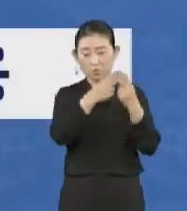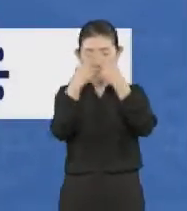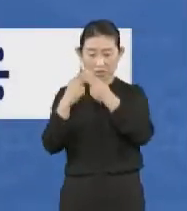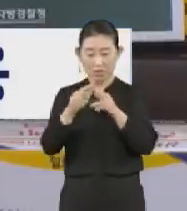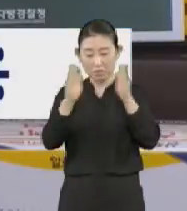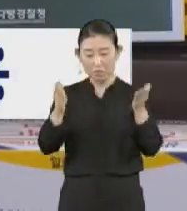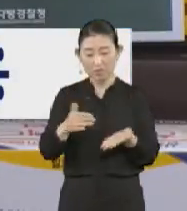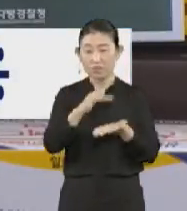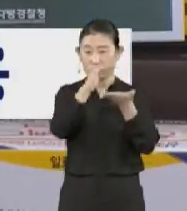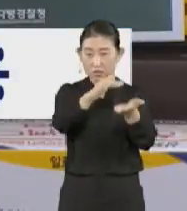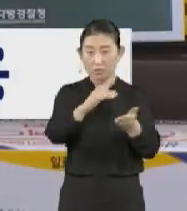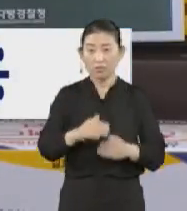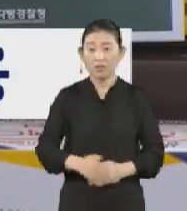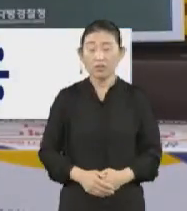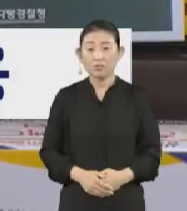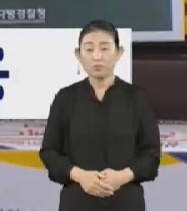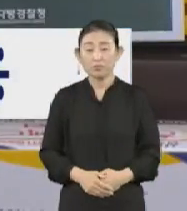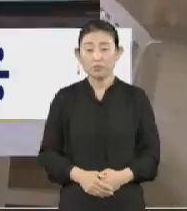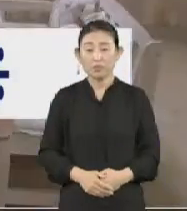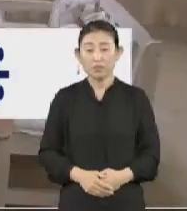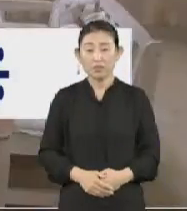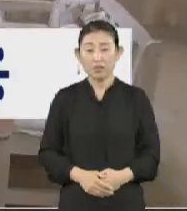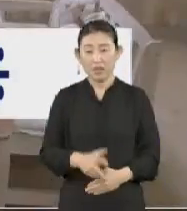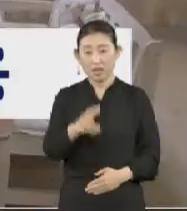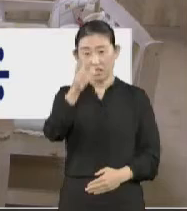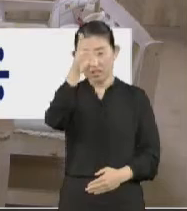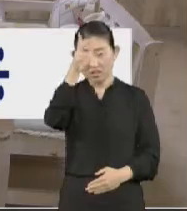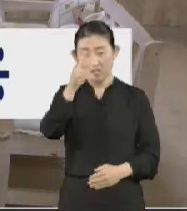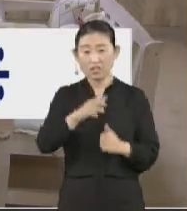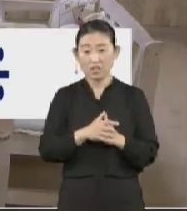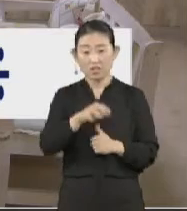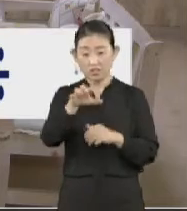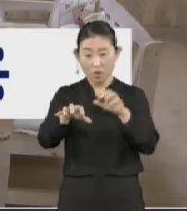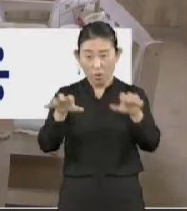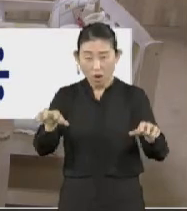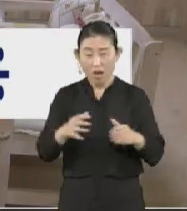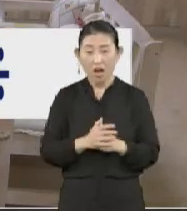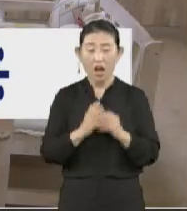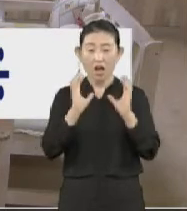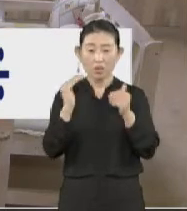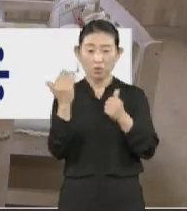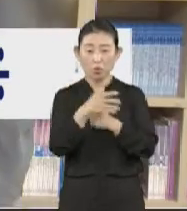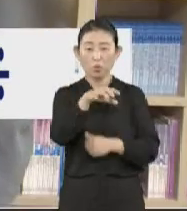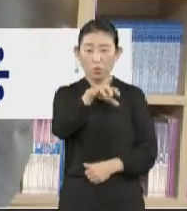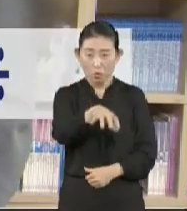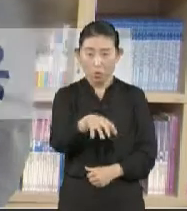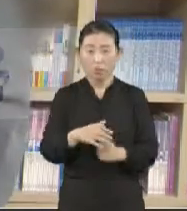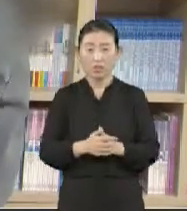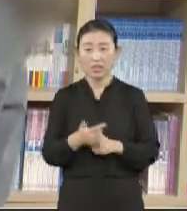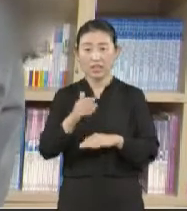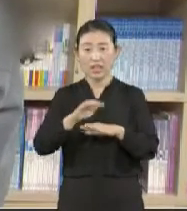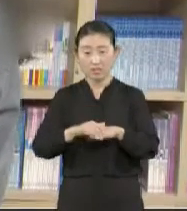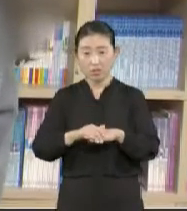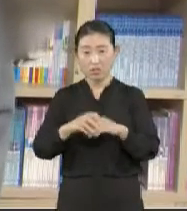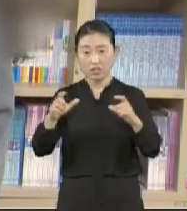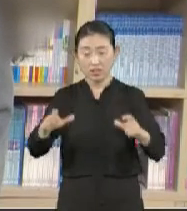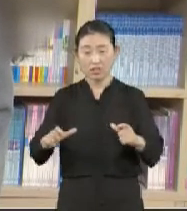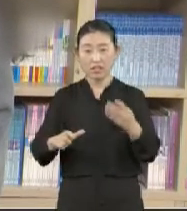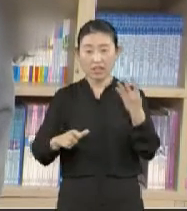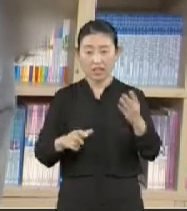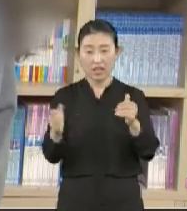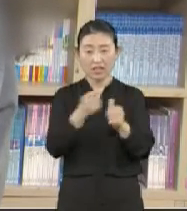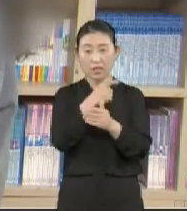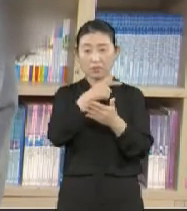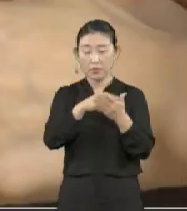겁니다. 기부받은 제품들은 신고를 받고 출동하는 각 경찰서와 아동보호 전문기관, 대전 지역 내 4개